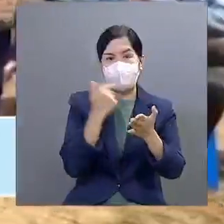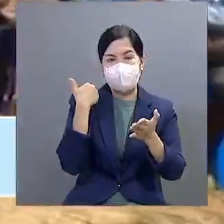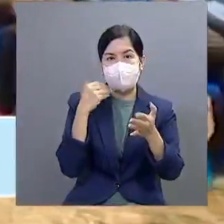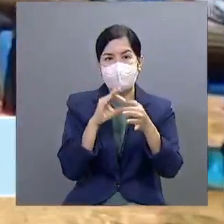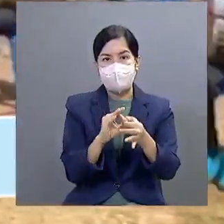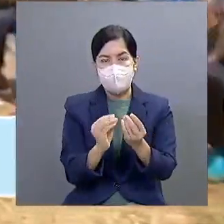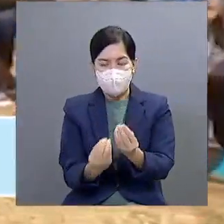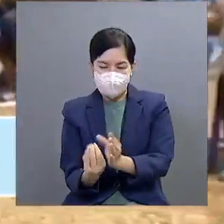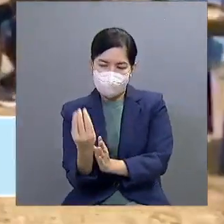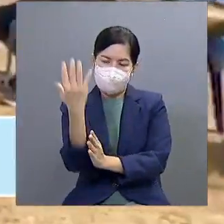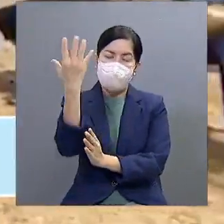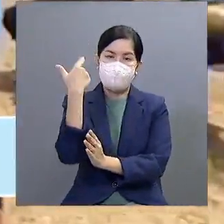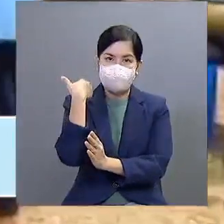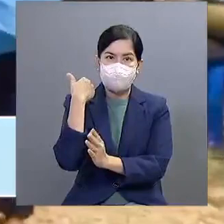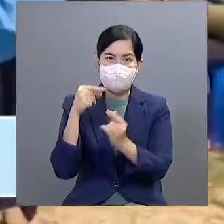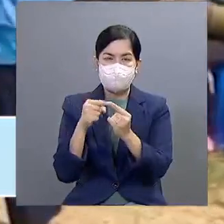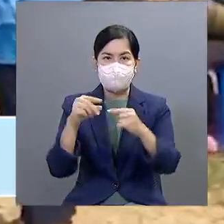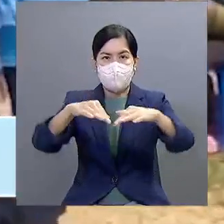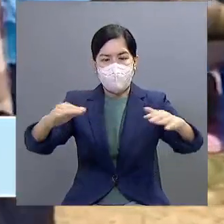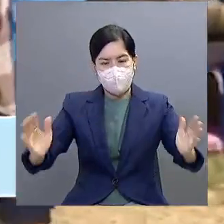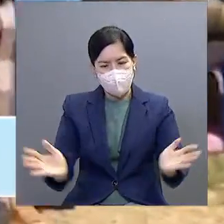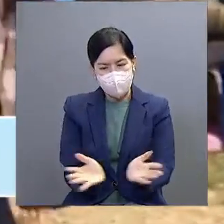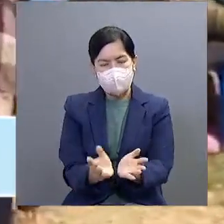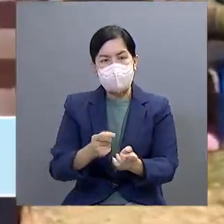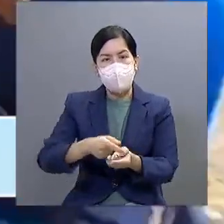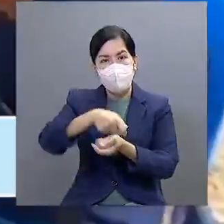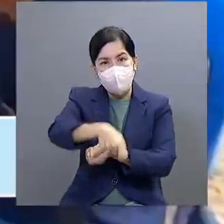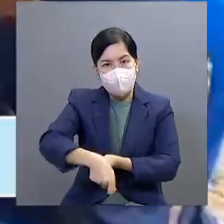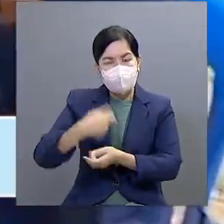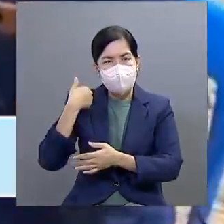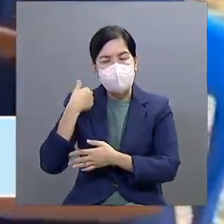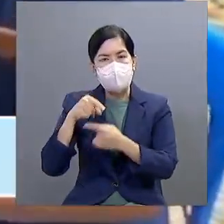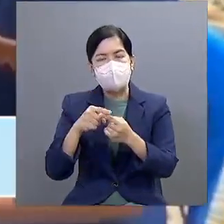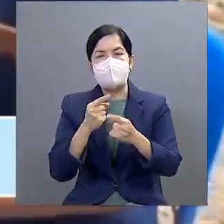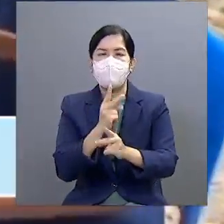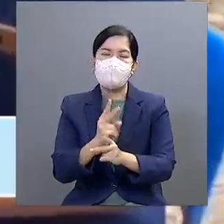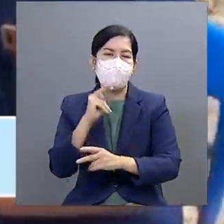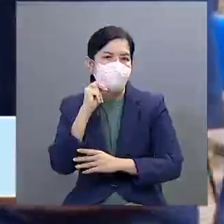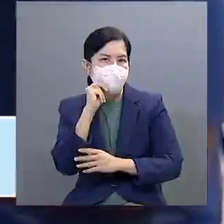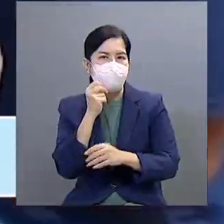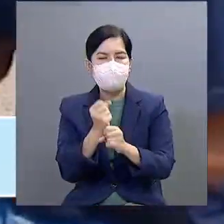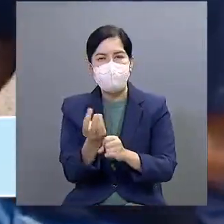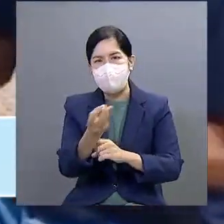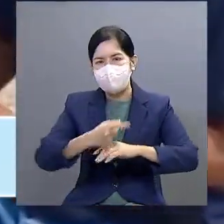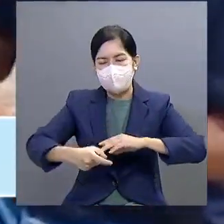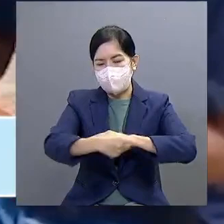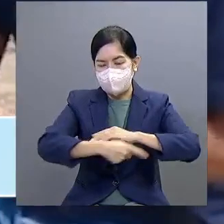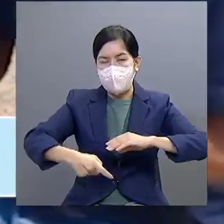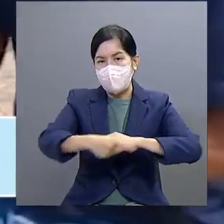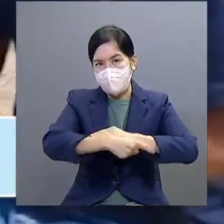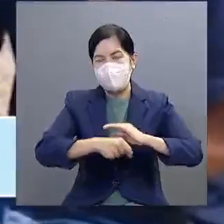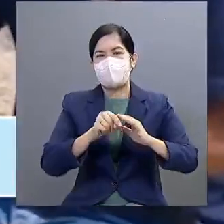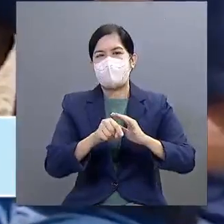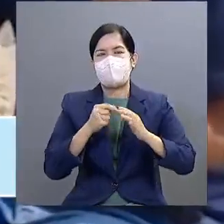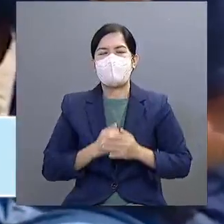พื่อกักเก็บน้ำแล้วก็พื้นที่นาเพื่อทำเกษตรกรรมปลูกข้าวนั่นเองครับ ซึ่งกิจกรรมนี้นะคะคุณผู้ชมก็ถือว่าเป็นอีกกิจกรรมที่ควรอ